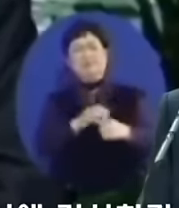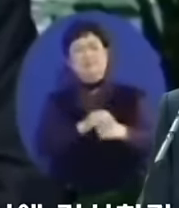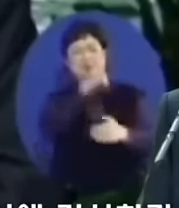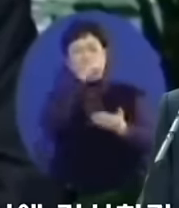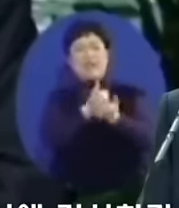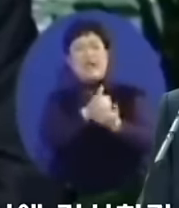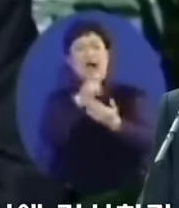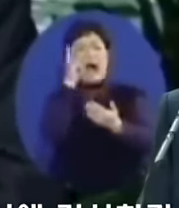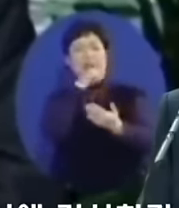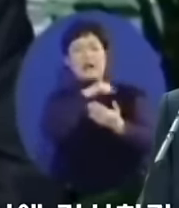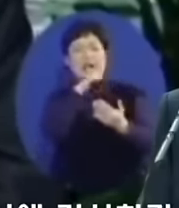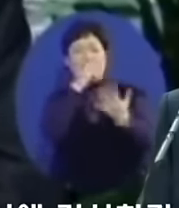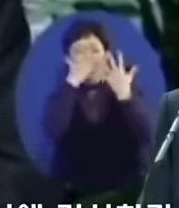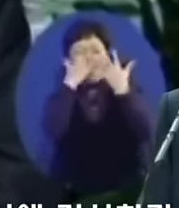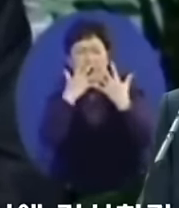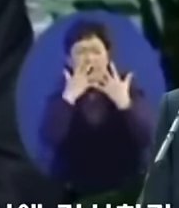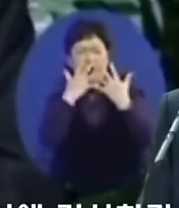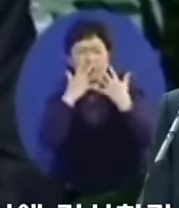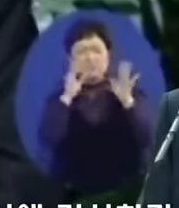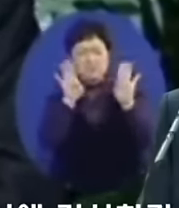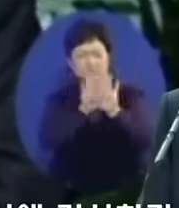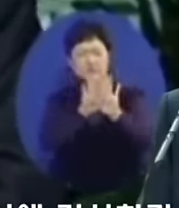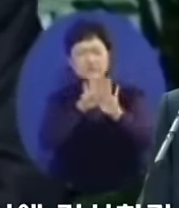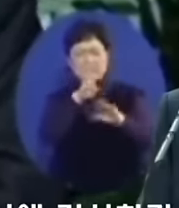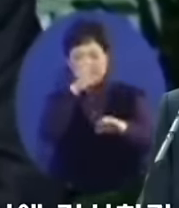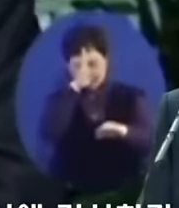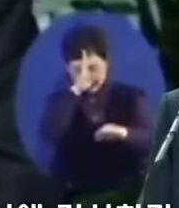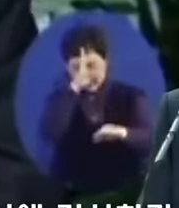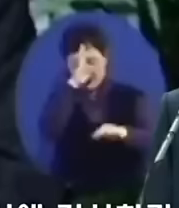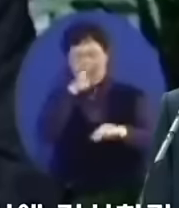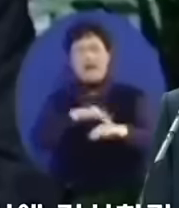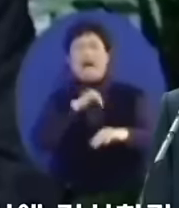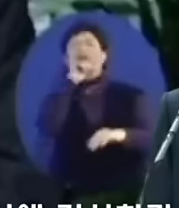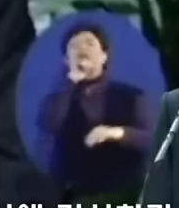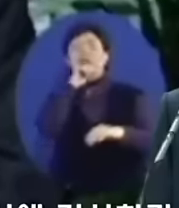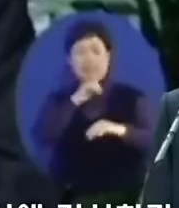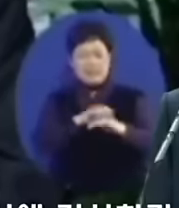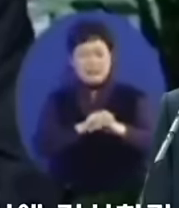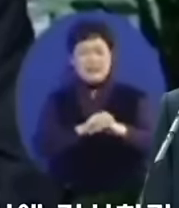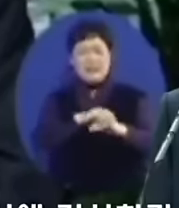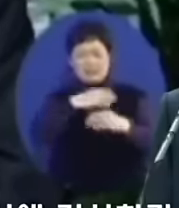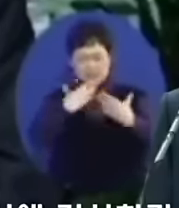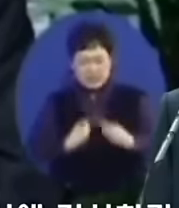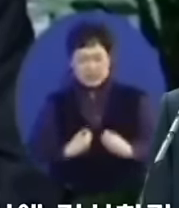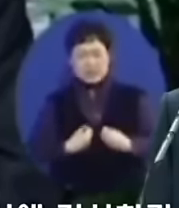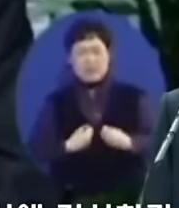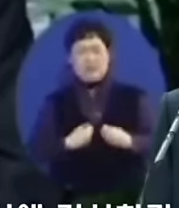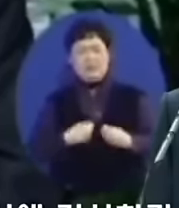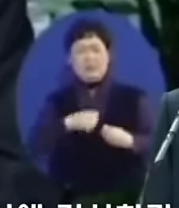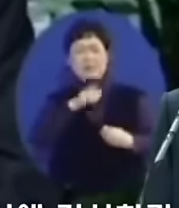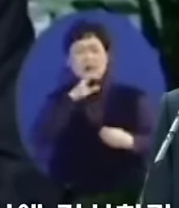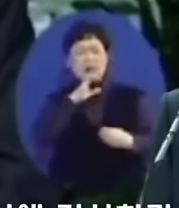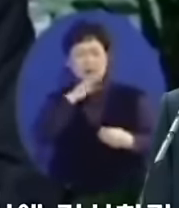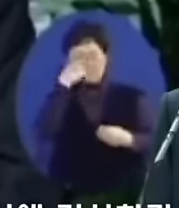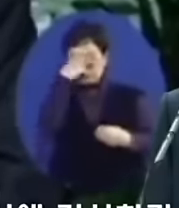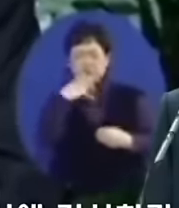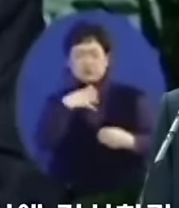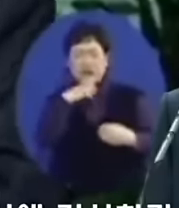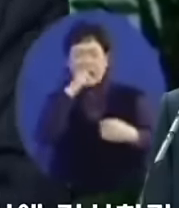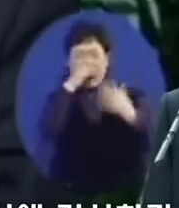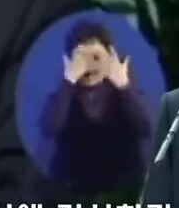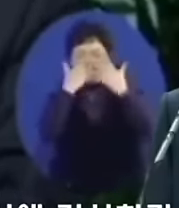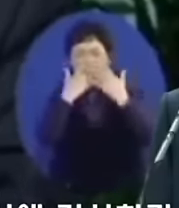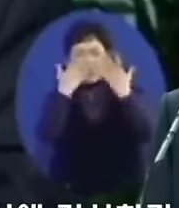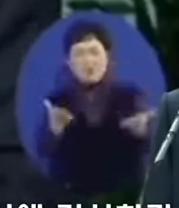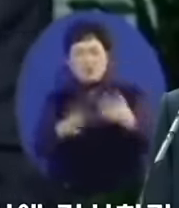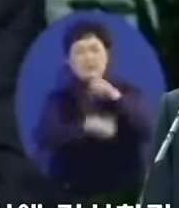죄악의 감옥문, 슬픔의 감옥문, 질병의 감옥문, 가난의 감옥문, 좌절의 감옥문, 우울의 감옥문이 열리는 것입니다.